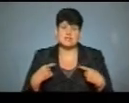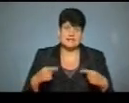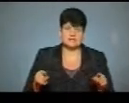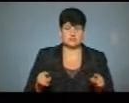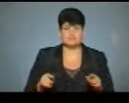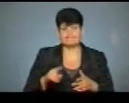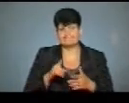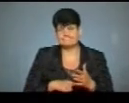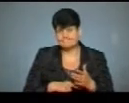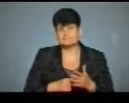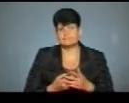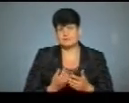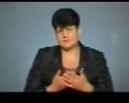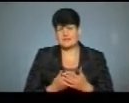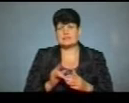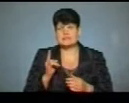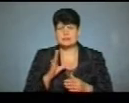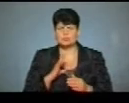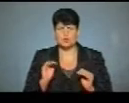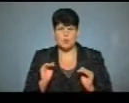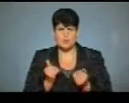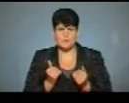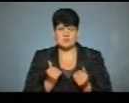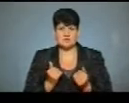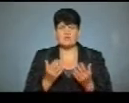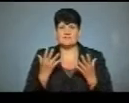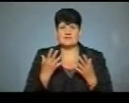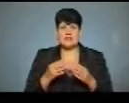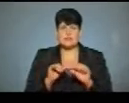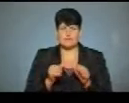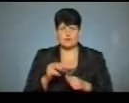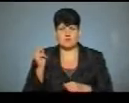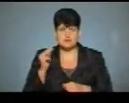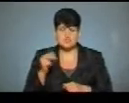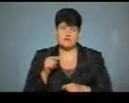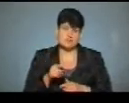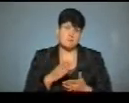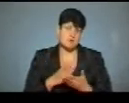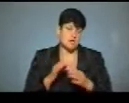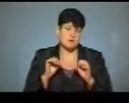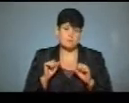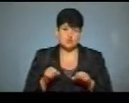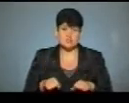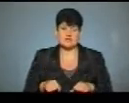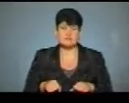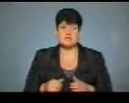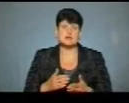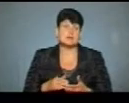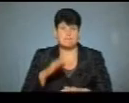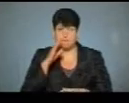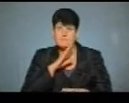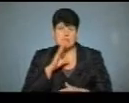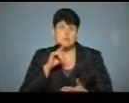переконань, дитина буде обмежена десь у денній формі навчання, однак вона має можливість і батьки